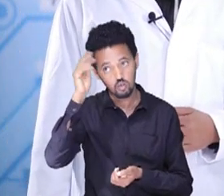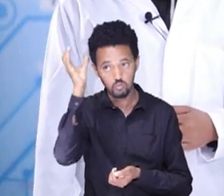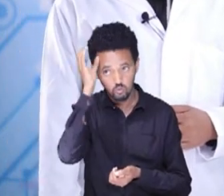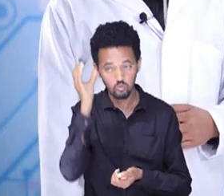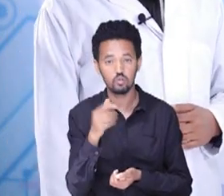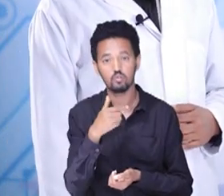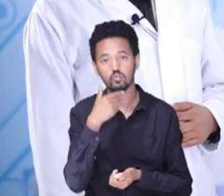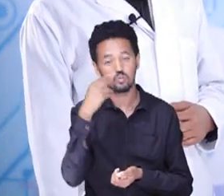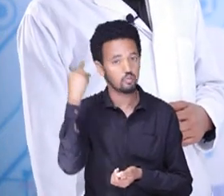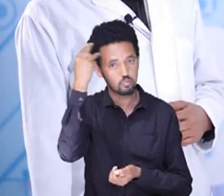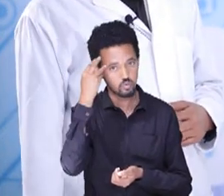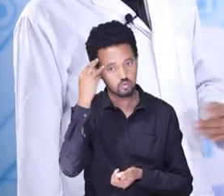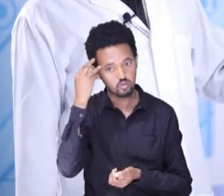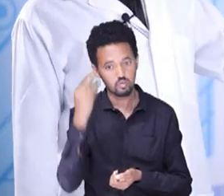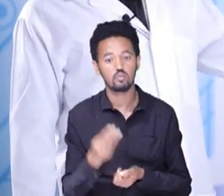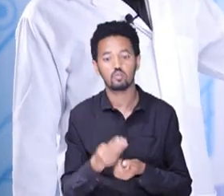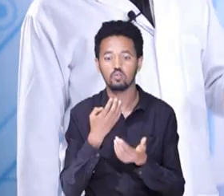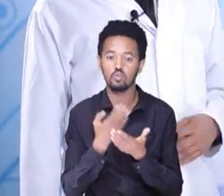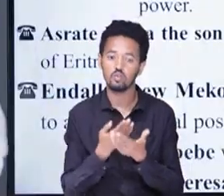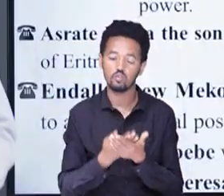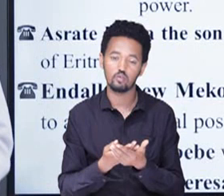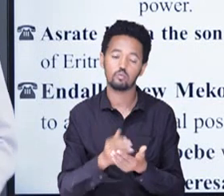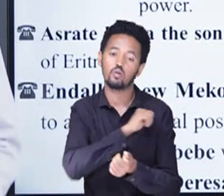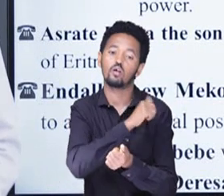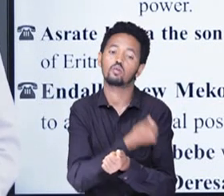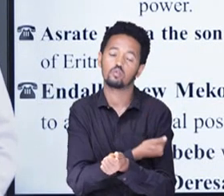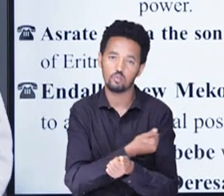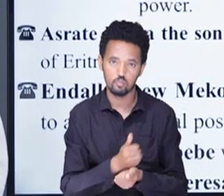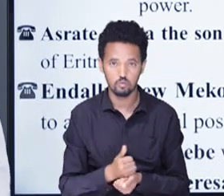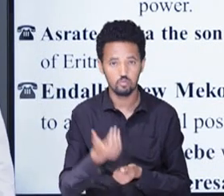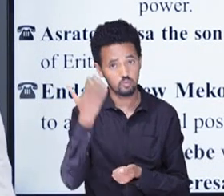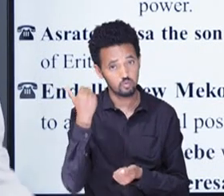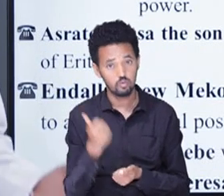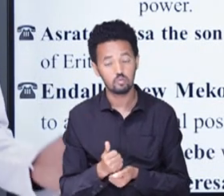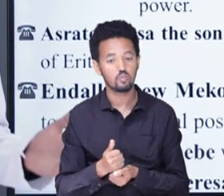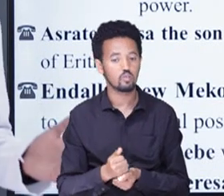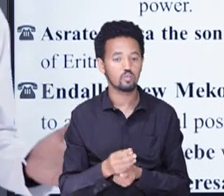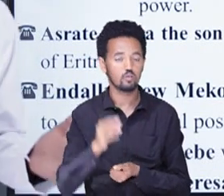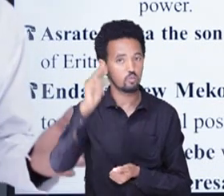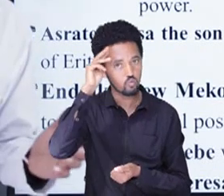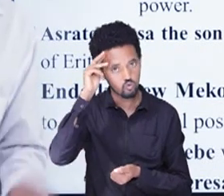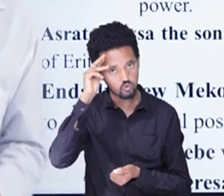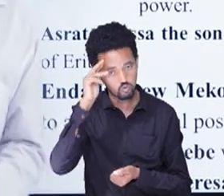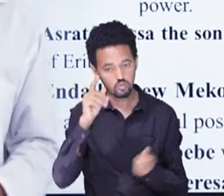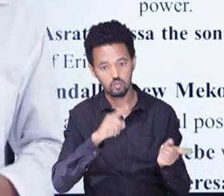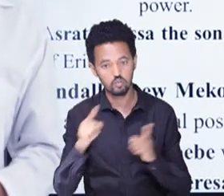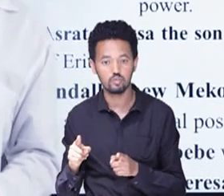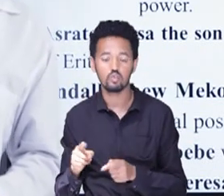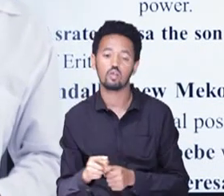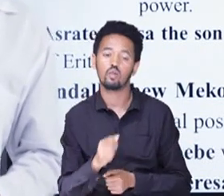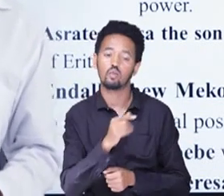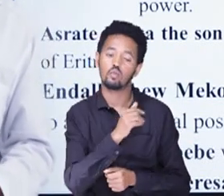was a minister of finance. The prime minister of the time was መኮንን እንዳልካቸው.